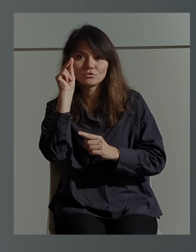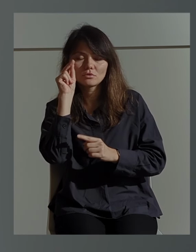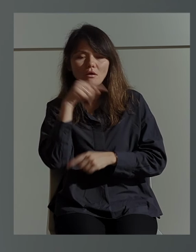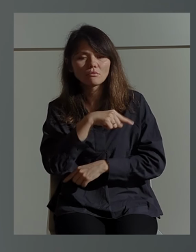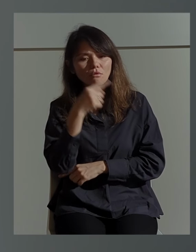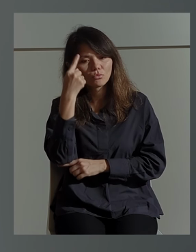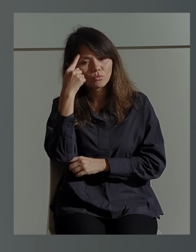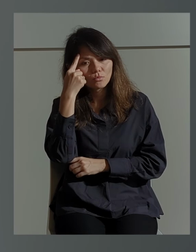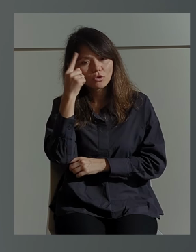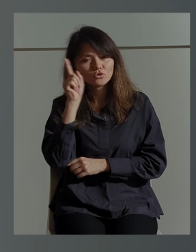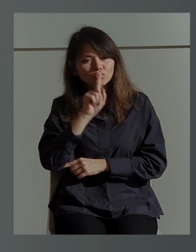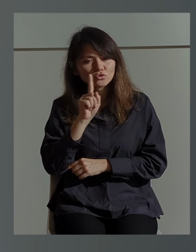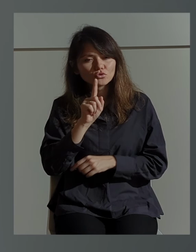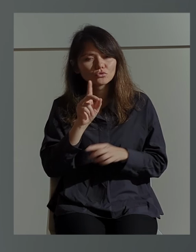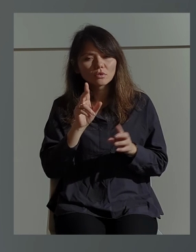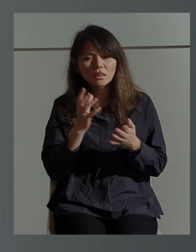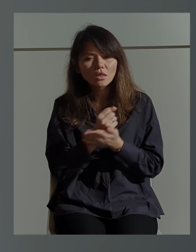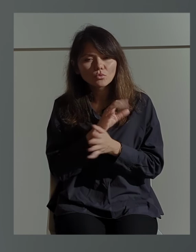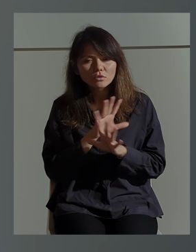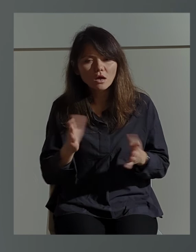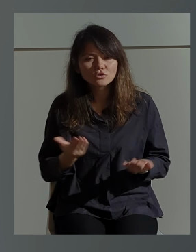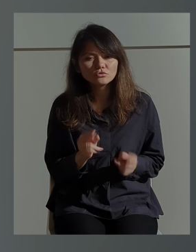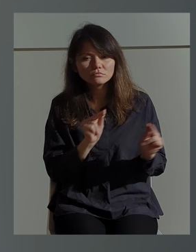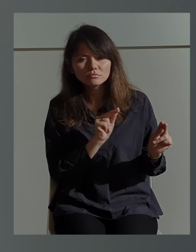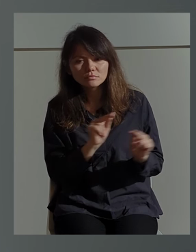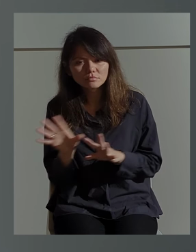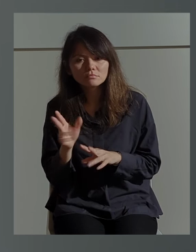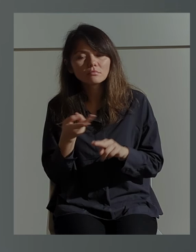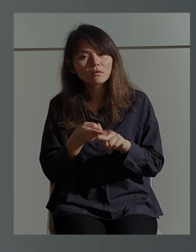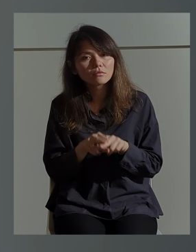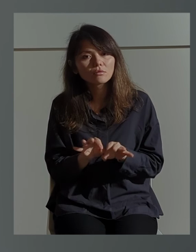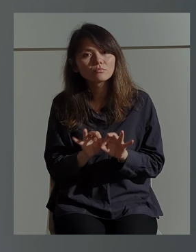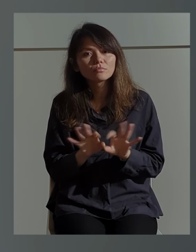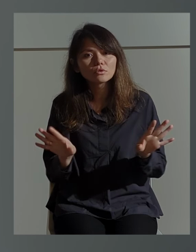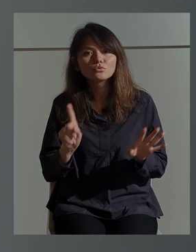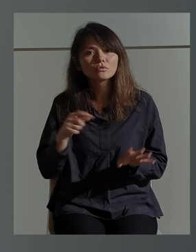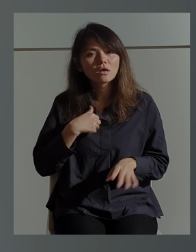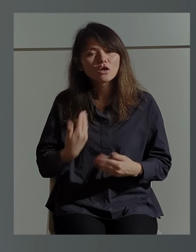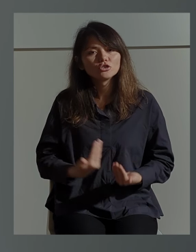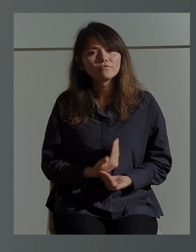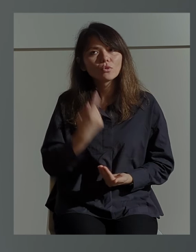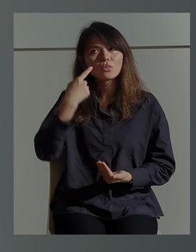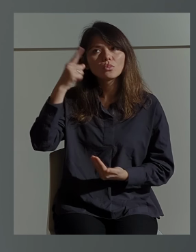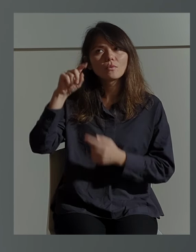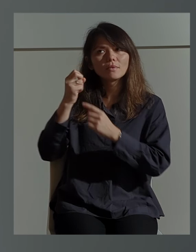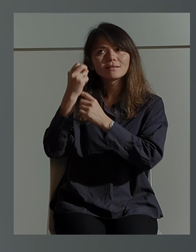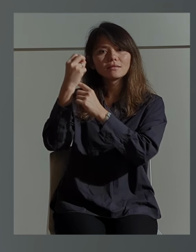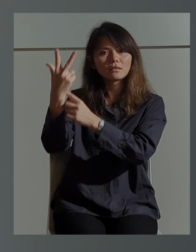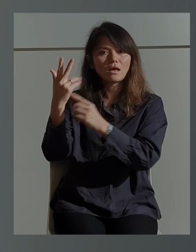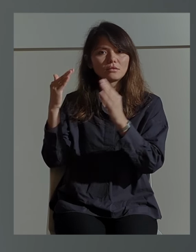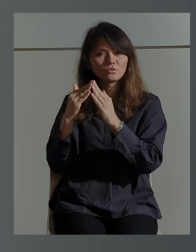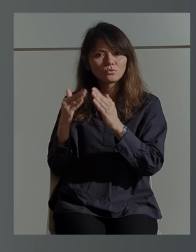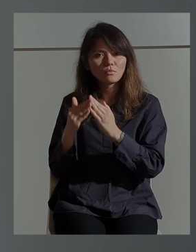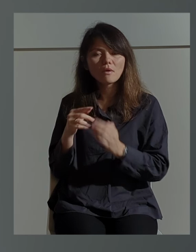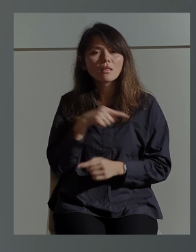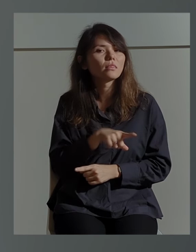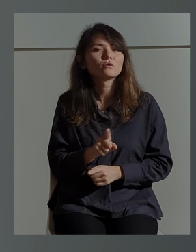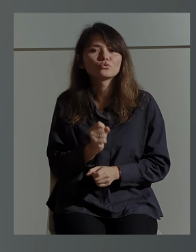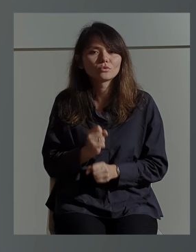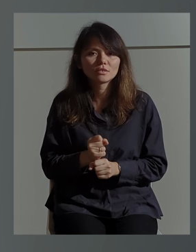в неудачи в её жизни происходит именно из-за того что она живёт в тринадцатом доме Что она делает